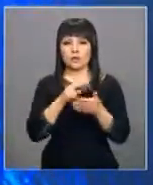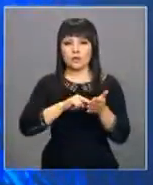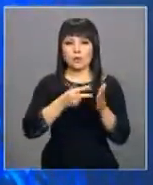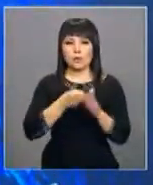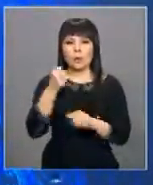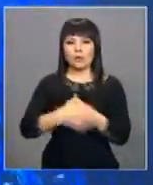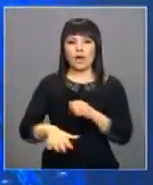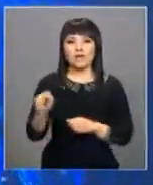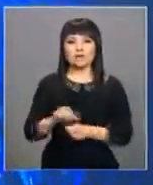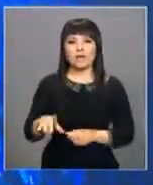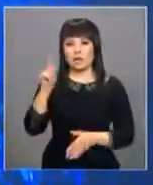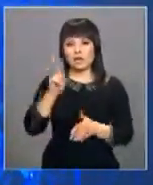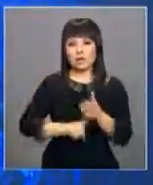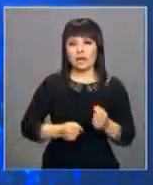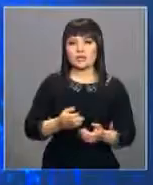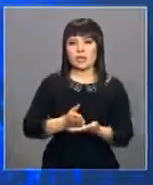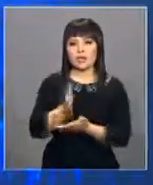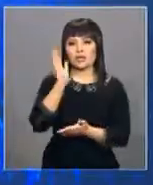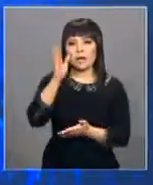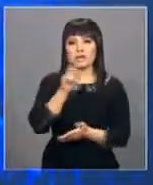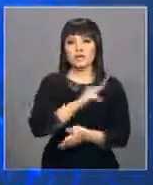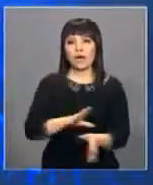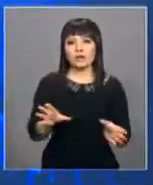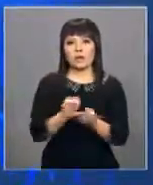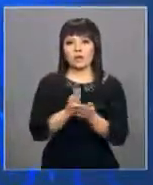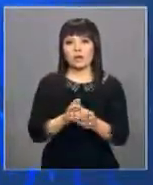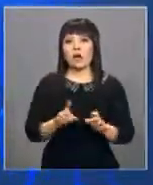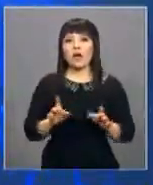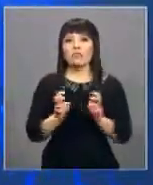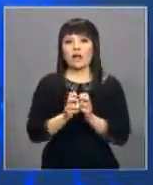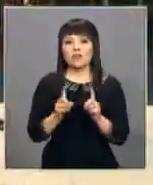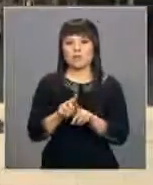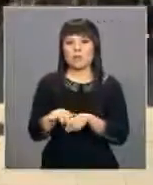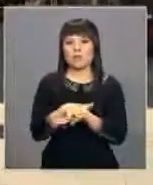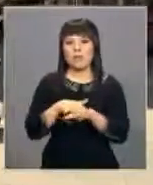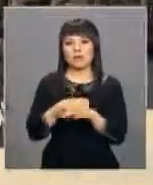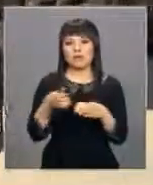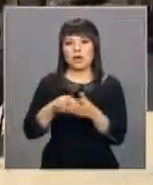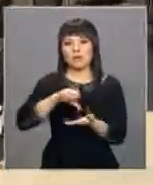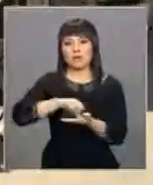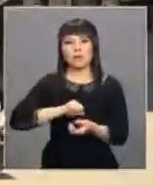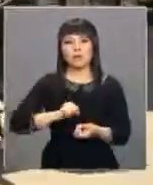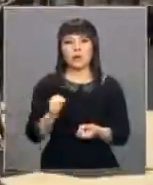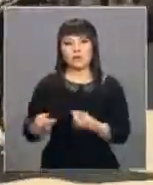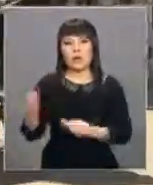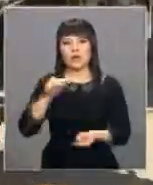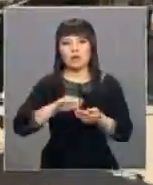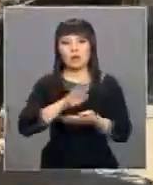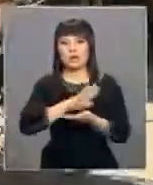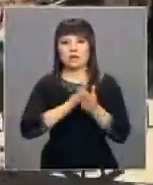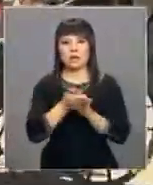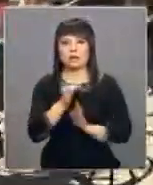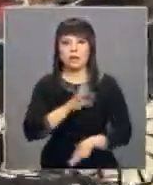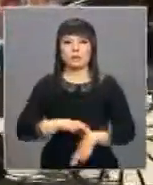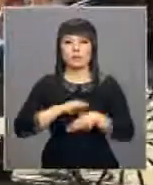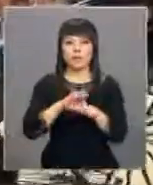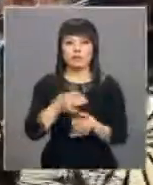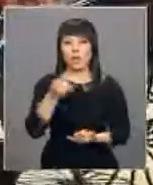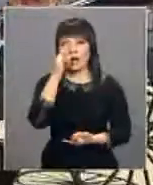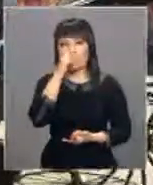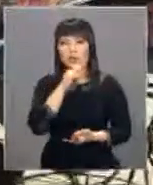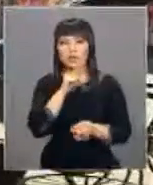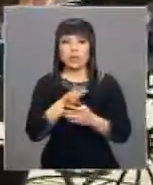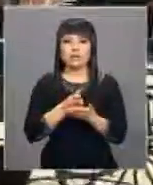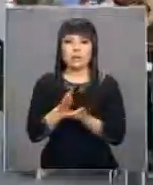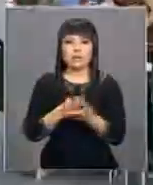Орта Азиядағы сенімді стратегиялық серіктес. Австрия елімен де тұрақты достық қарым-қатынас орнатқан. Сондықтан мұнда Қазақстанда өткелі жатқан